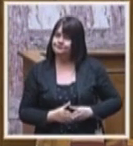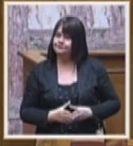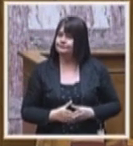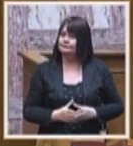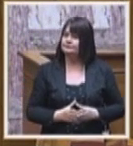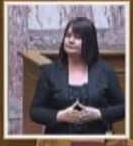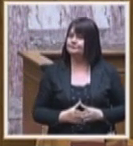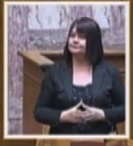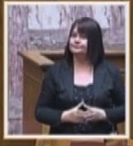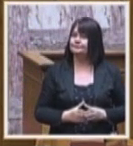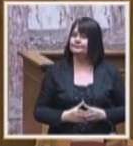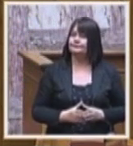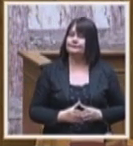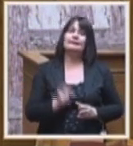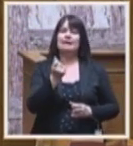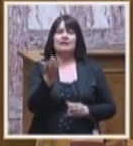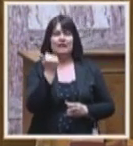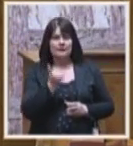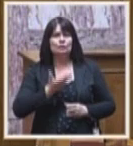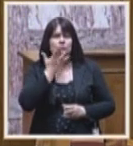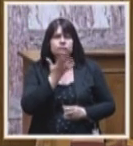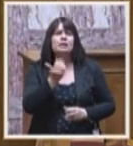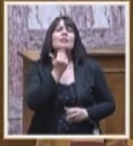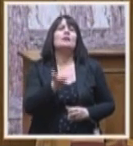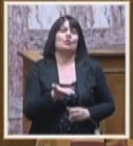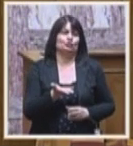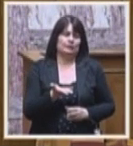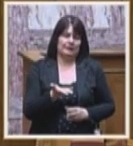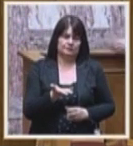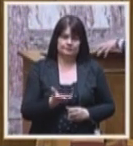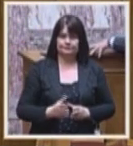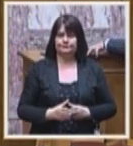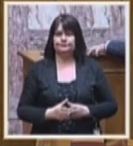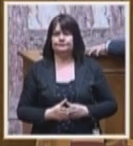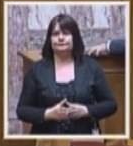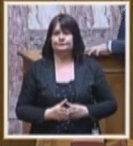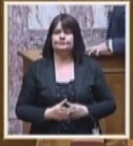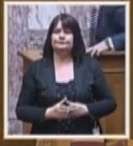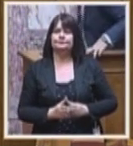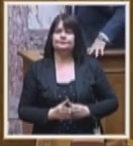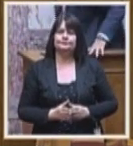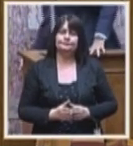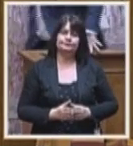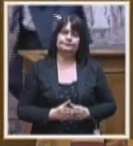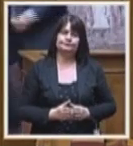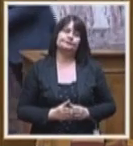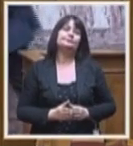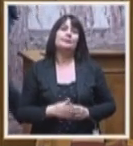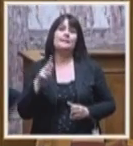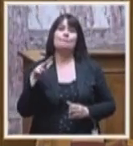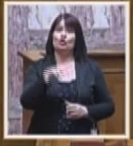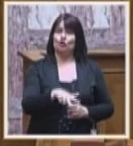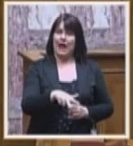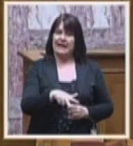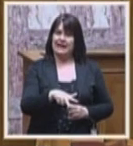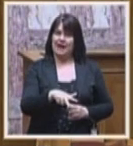να ξοδεύουμε, παραπάνω από όσα εμείς είχαμε ως έσοδα στη χώρα μας. Η Πορτογαλία έπρεπε